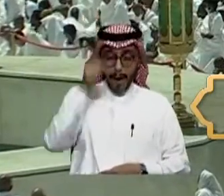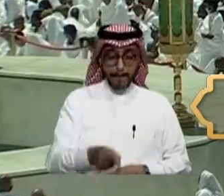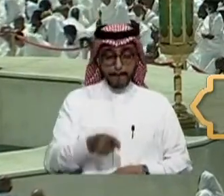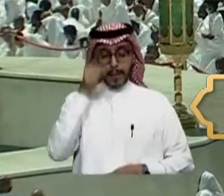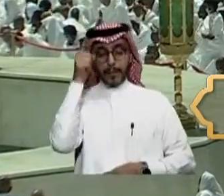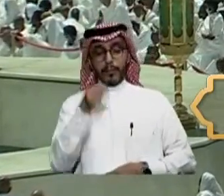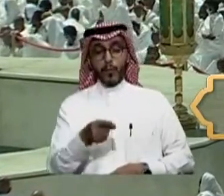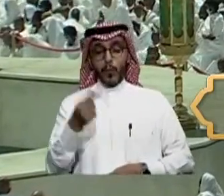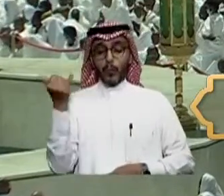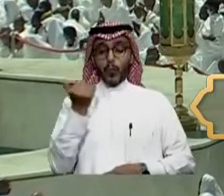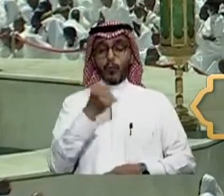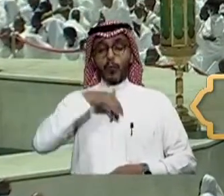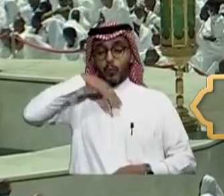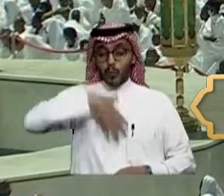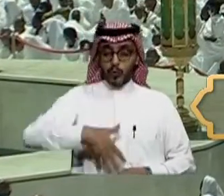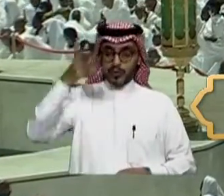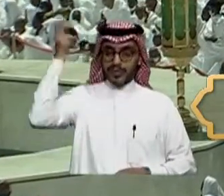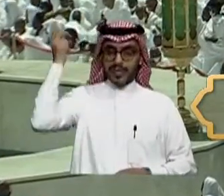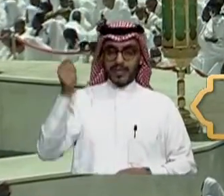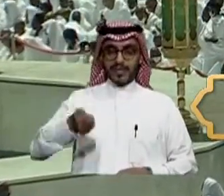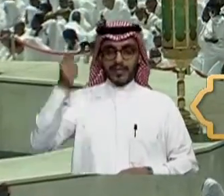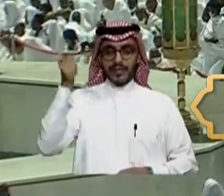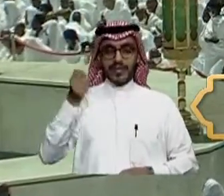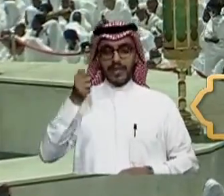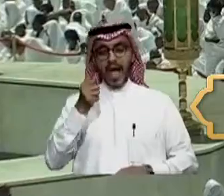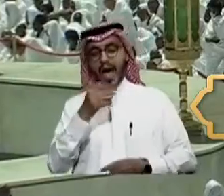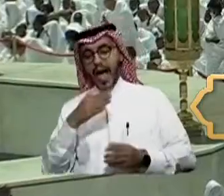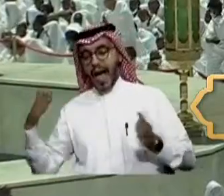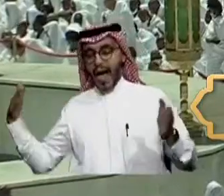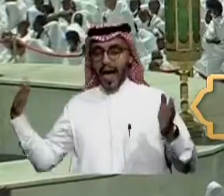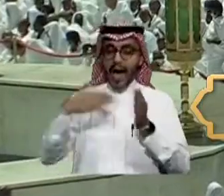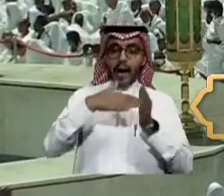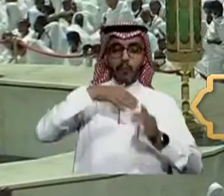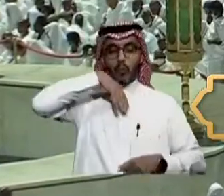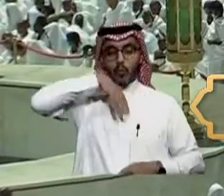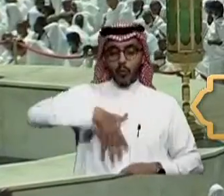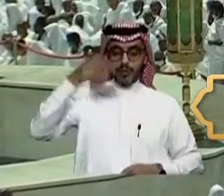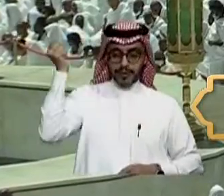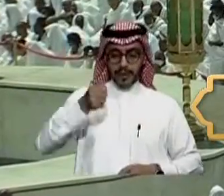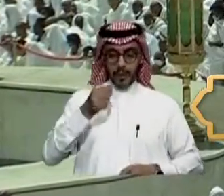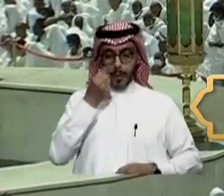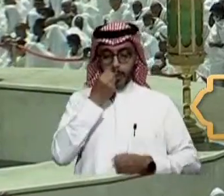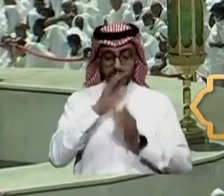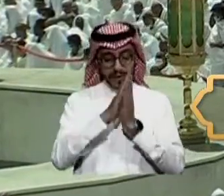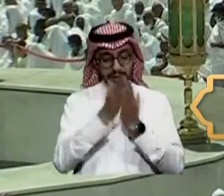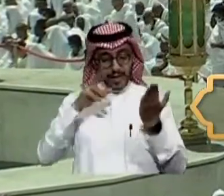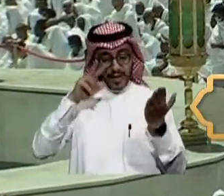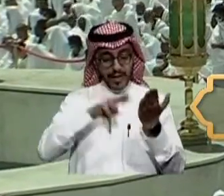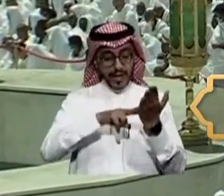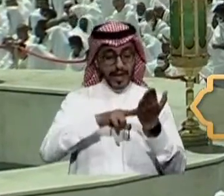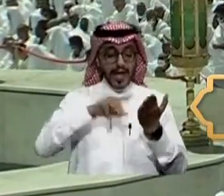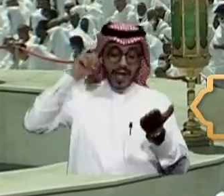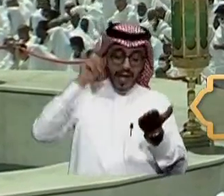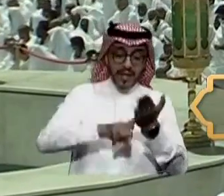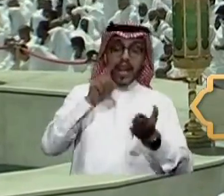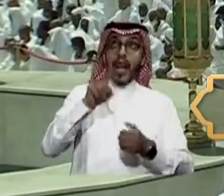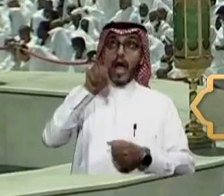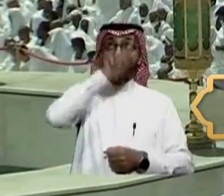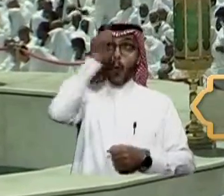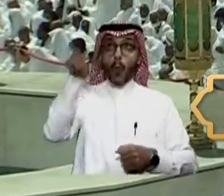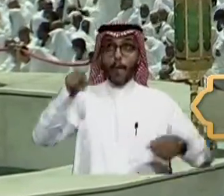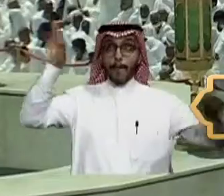امركم بالصلاه والسلام على خاتم رسل الله فقال سبحانه ان الله